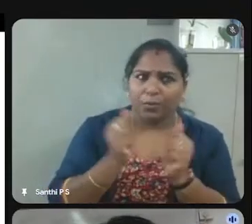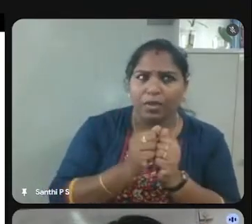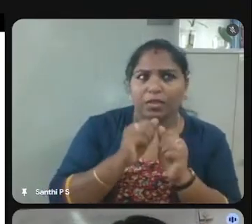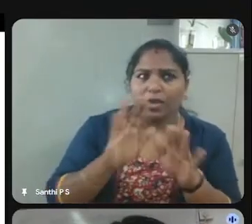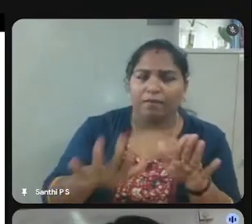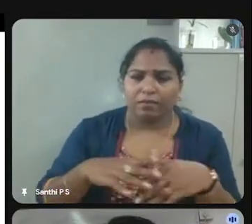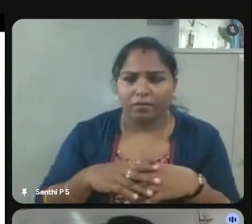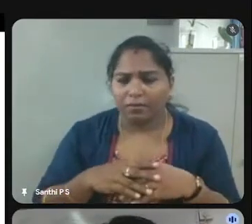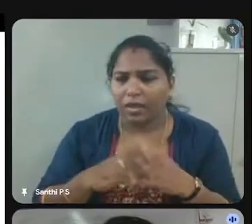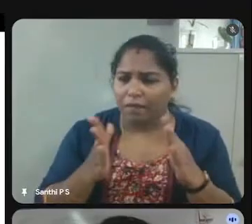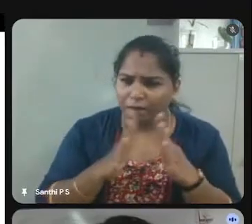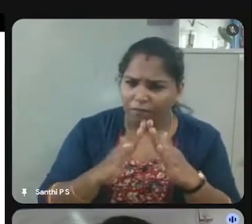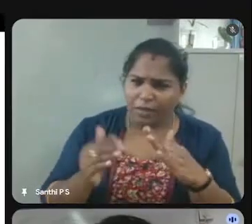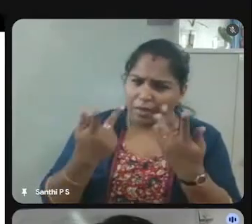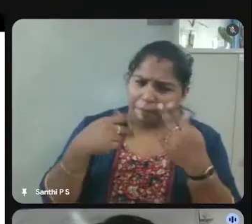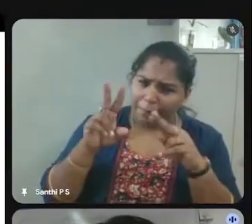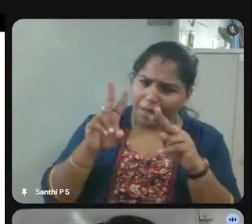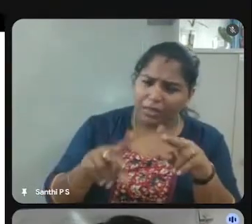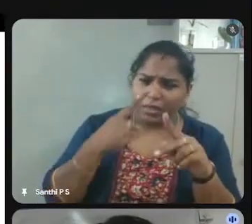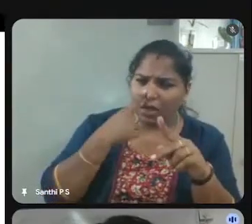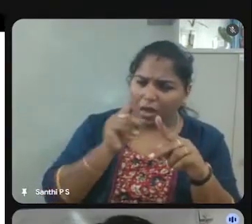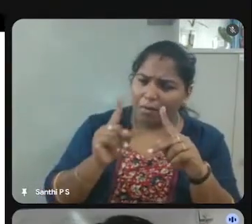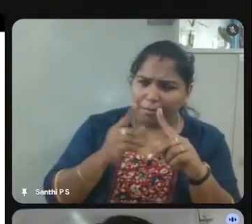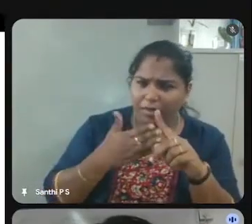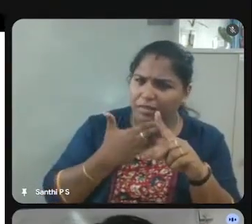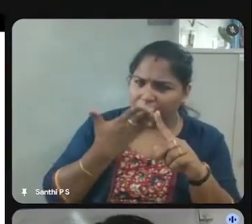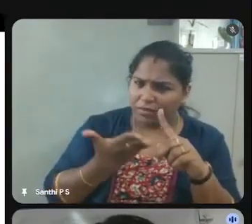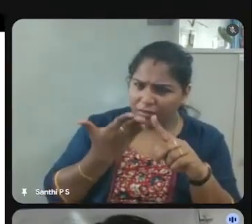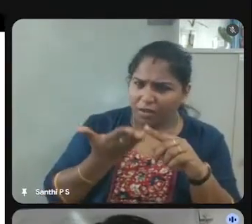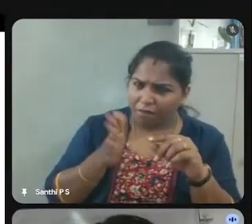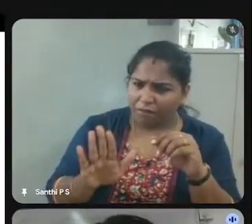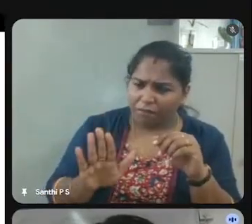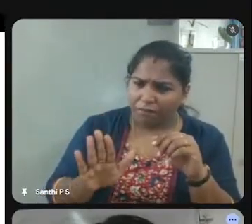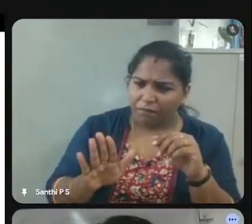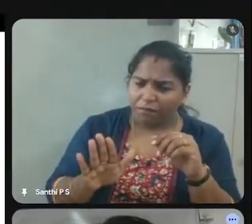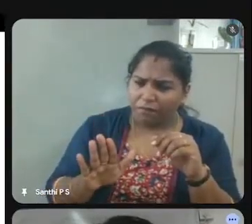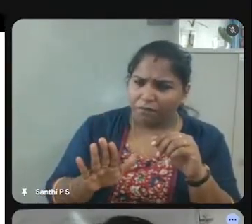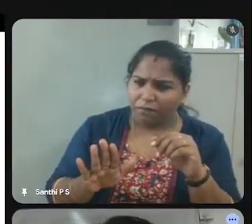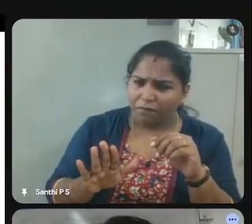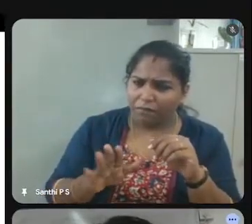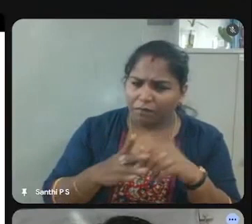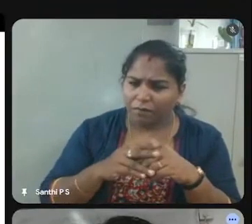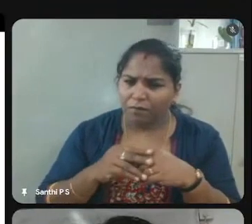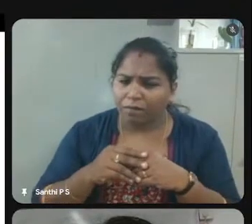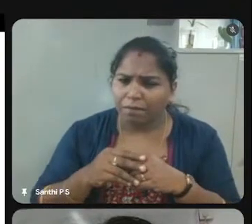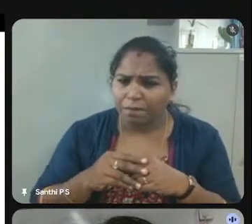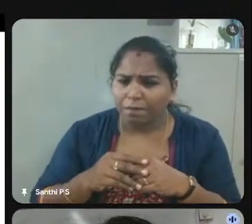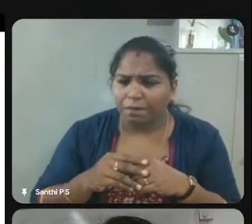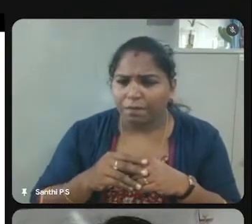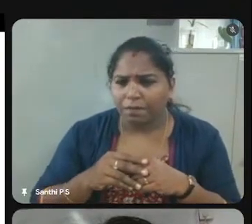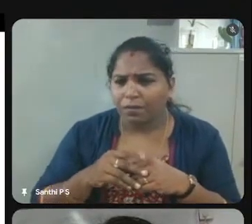ഓക്കെ. വീട്ടില് വന്നിട്ട് അമ്മയ്ക്ക് കൊടുക്കാൻ സാധിക്കുന്നുണ്ടോ? ആ ഒരു അസിസ്റ്റൻസ് കൊടുക്കാൻ സാധിക്കുന്നുണ്ടോ? ഞാൻ